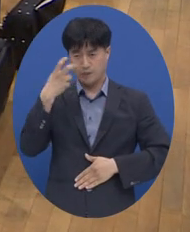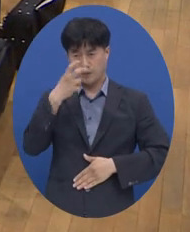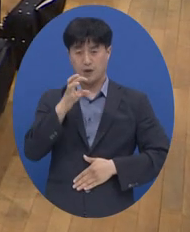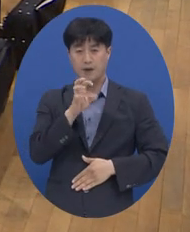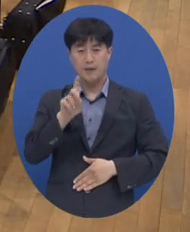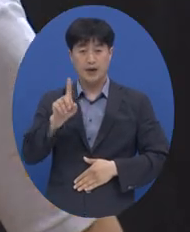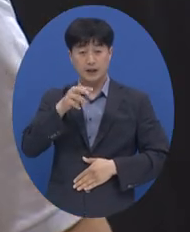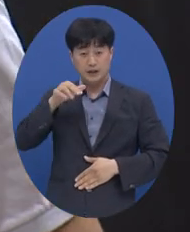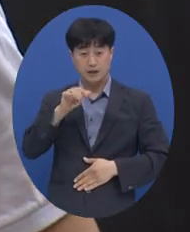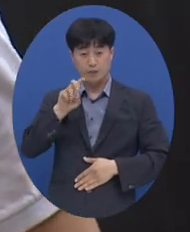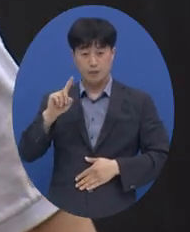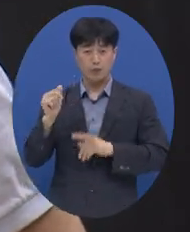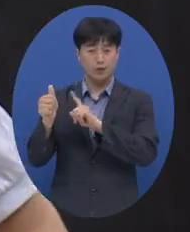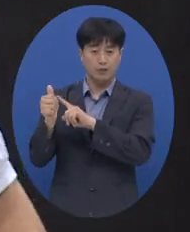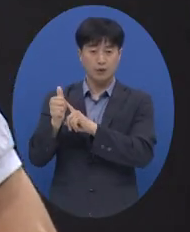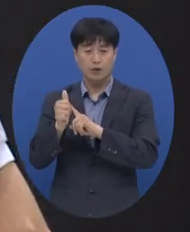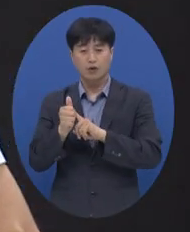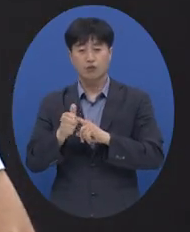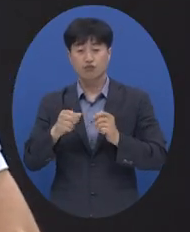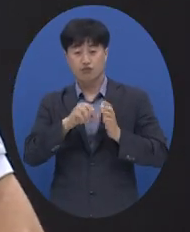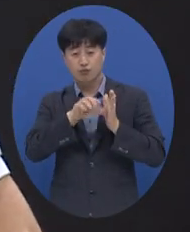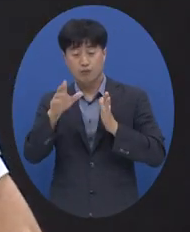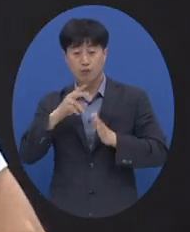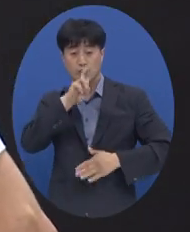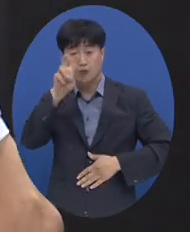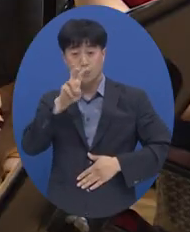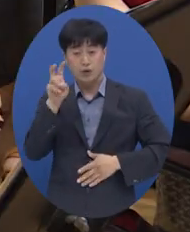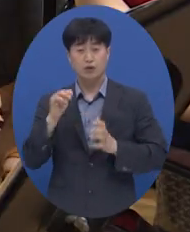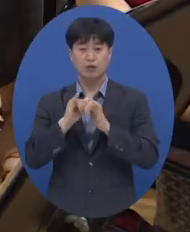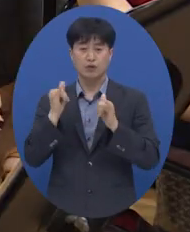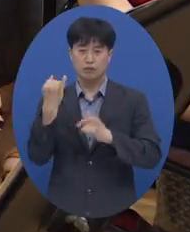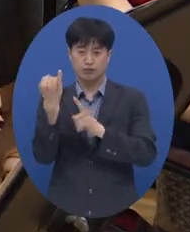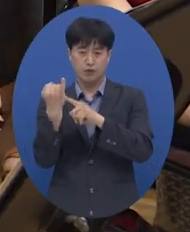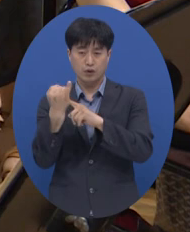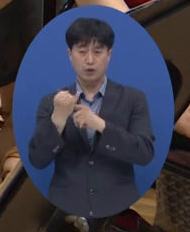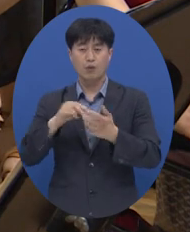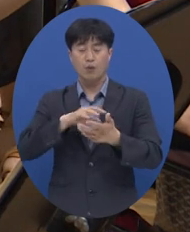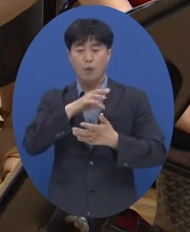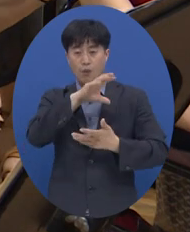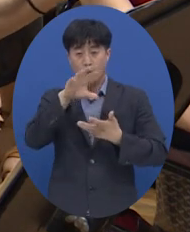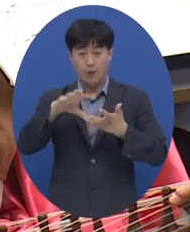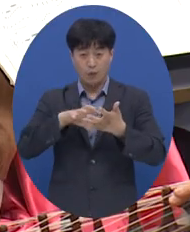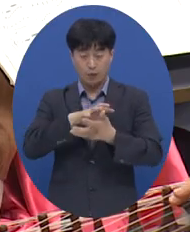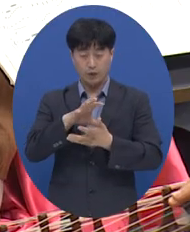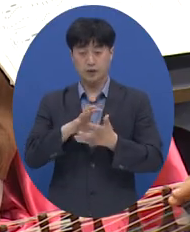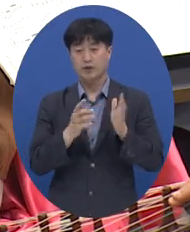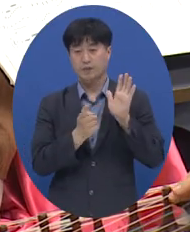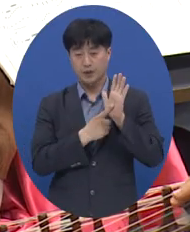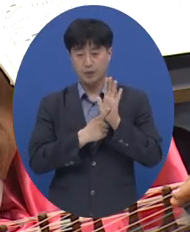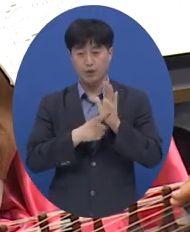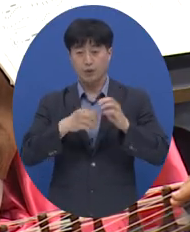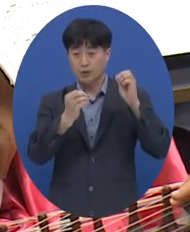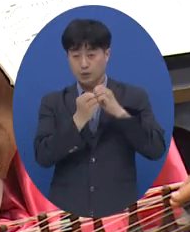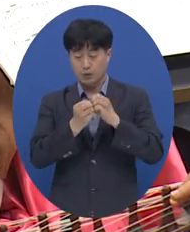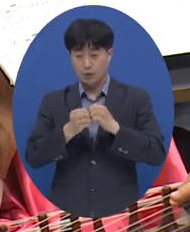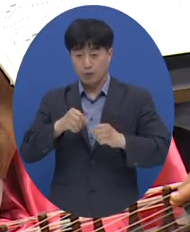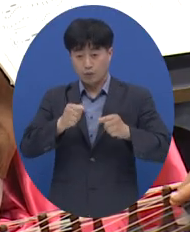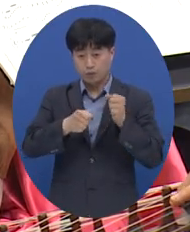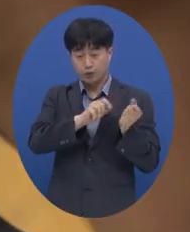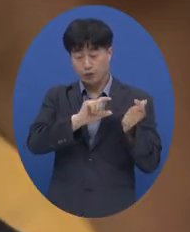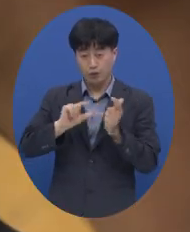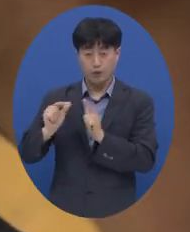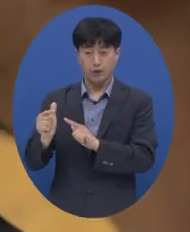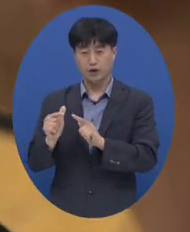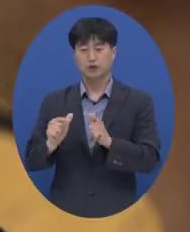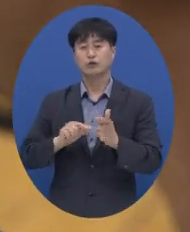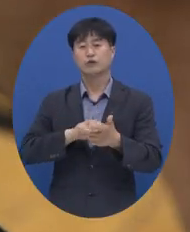감독인 마시모 자네티와 유명 소프라노 엘사 드레이지가 호흡을 맞추는 클래식 작품과 전통 악기로 꾸며지는 국악 공연